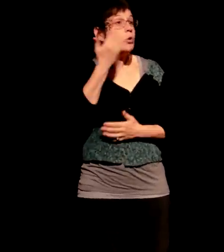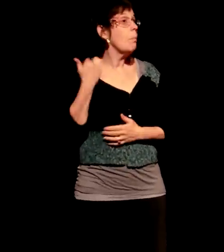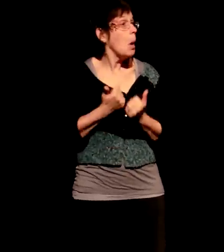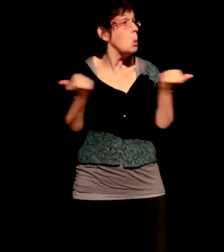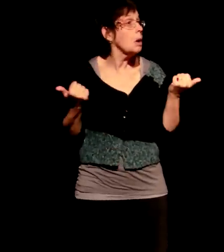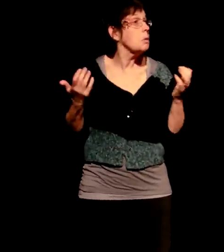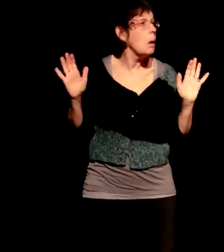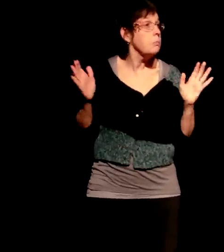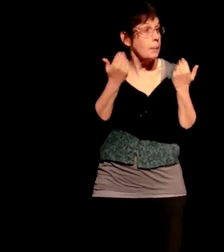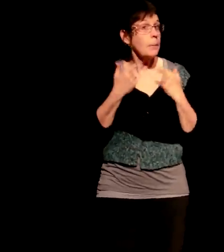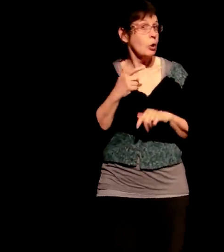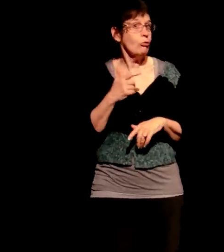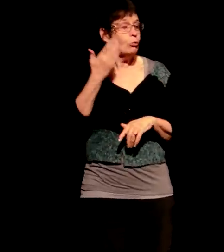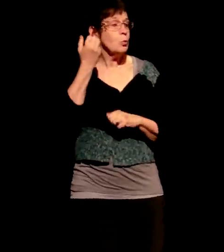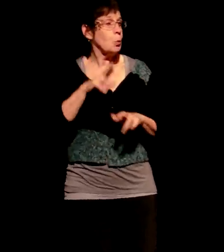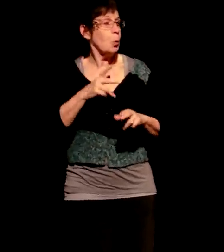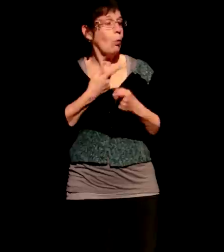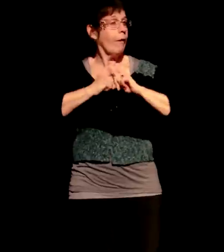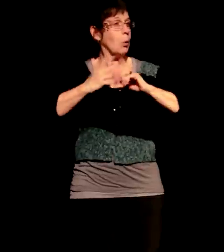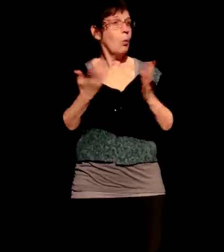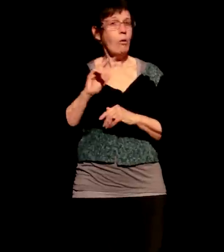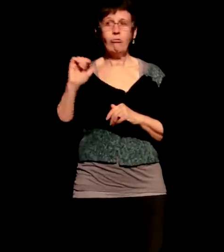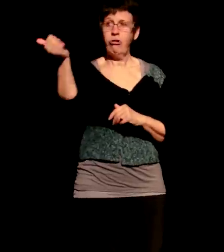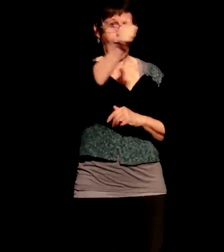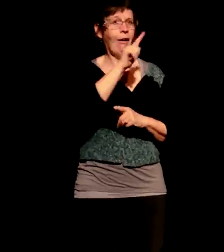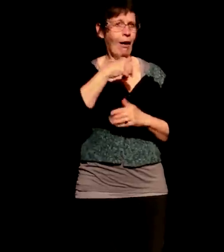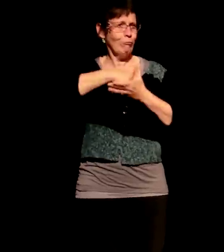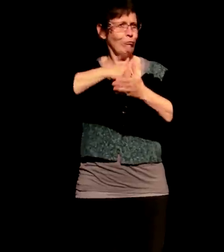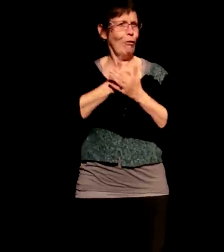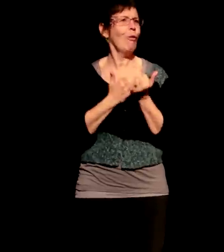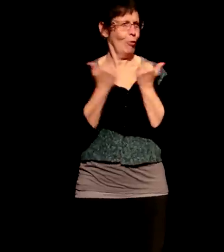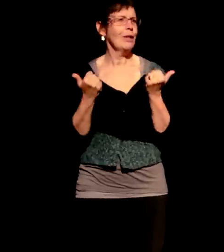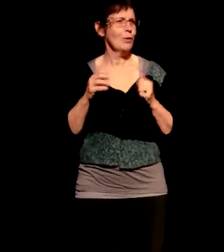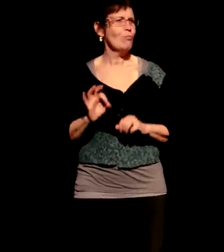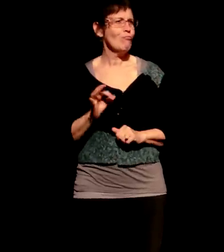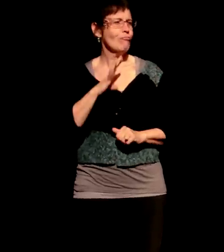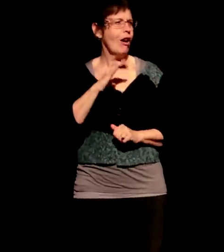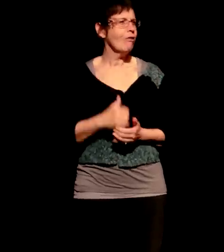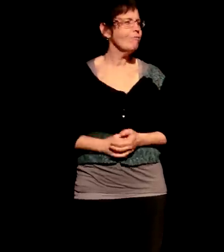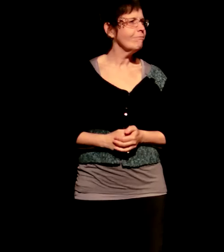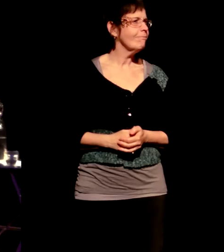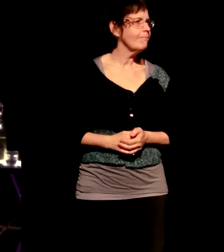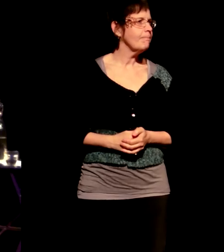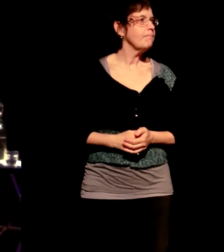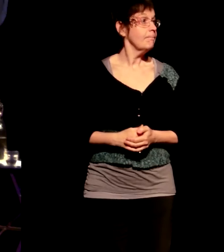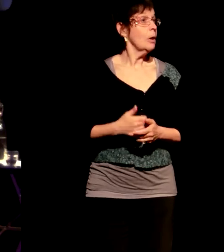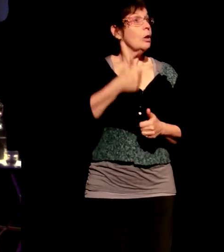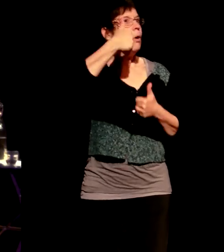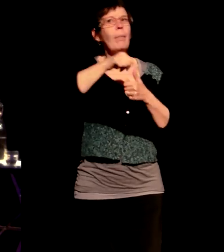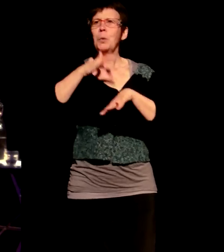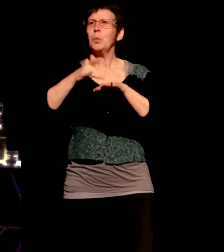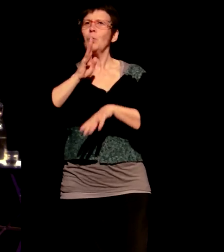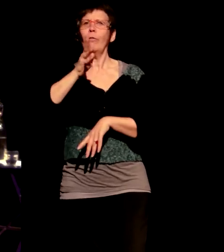je sais, c'est qu'on a tous des contradictions. Ça, j'en suis sûr. Et qu'il n'y a pas de raison que celle-là, elle soit... Il y a quelqu'un, une fois, dans la conférence, qui me dit «